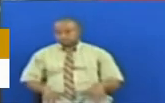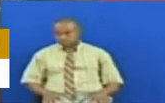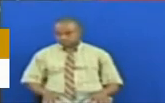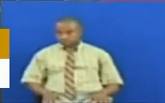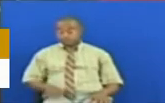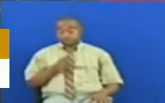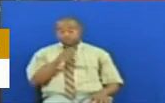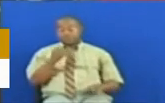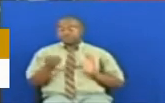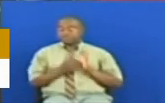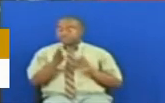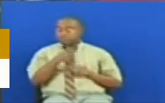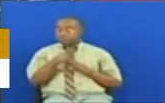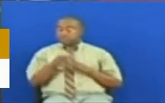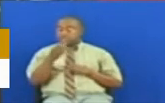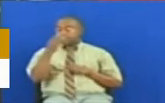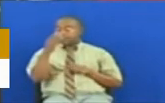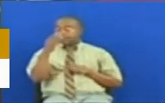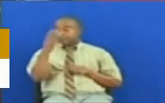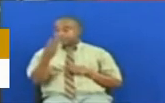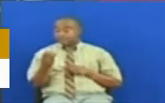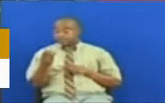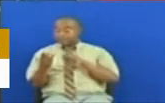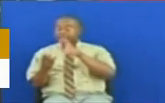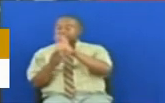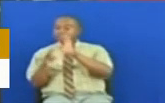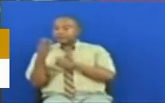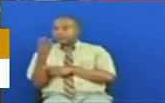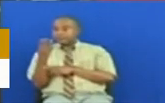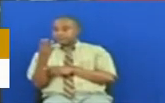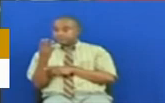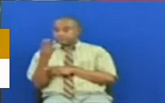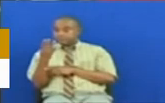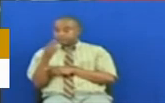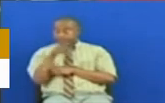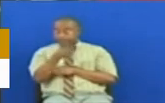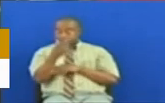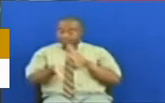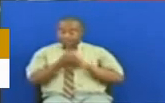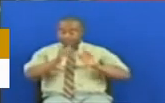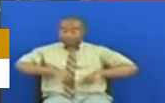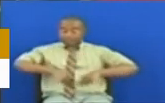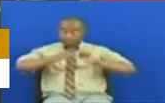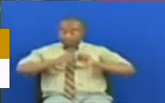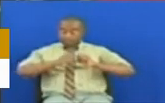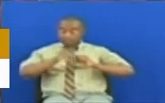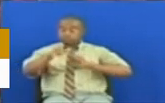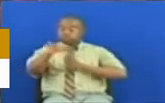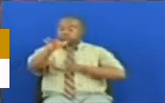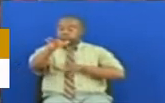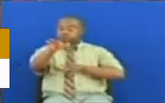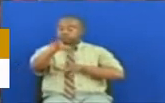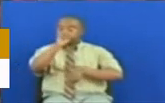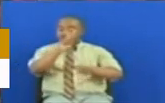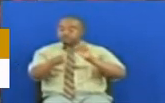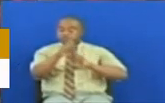namba 388 ambayo ili establish ile mamlaka ya uvuvi wa bahari kuu ndio